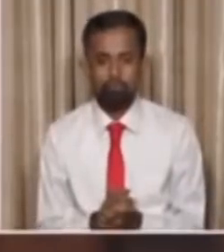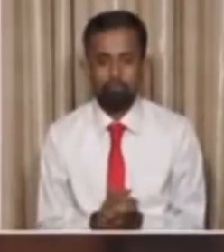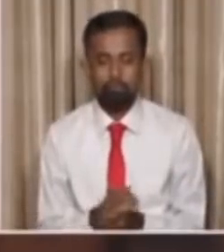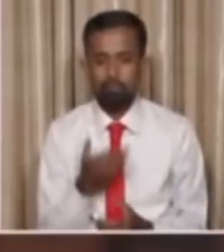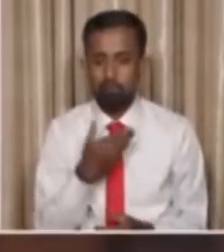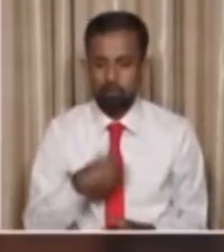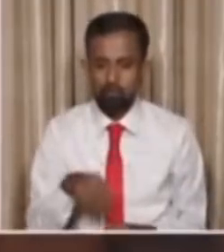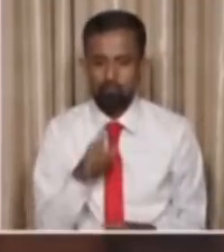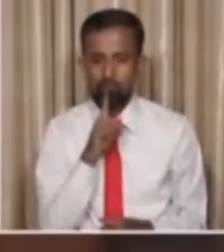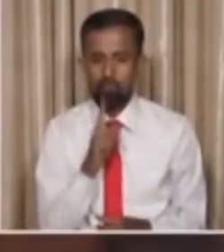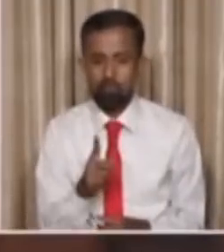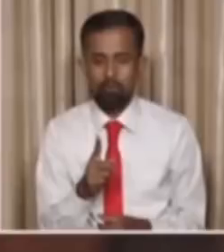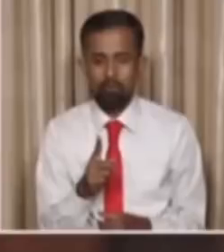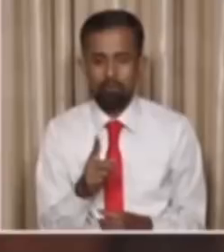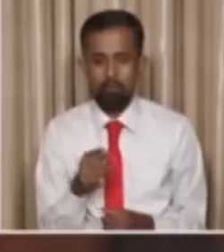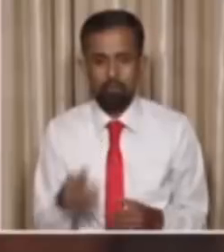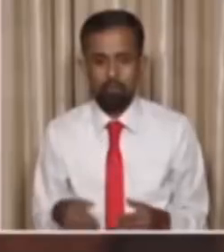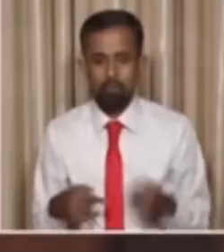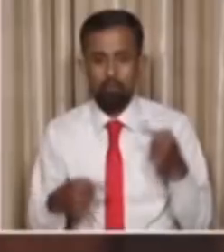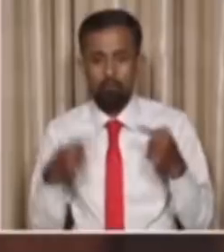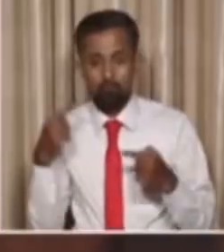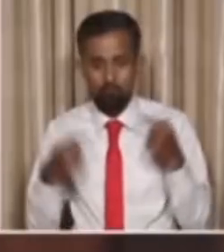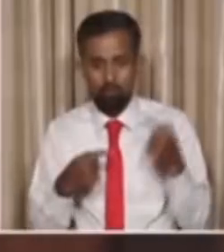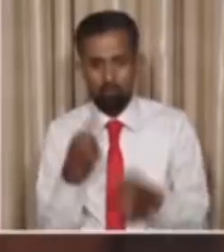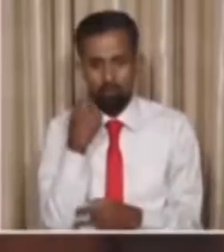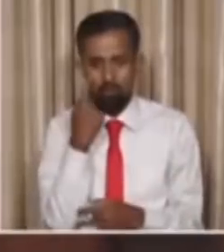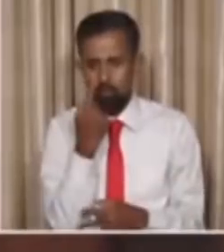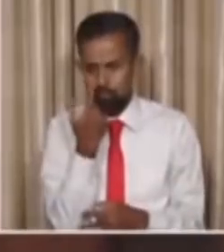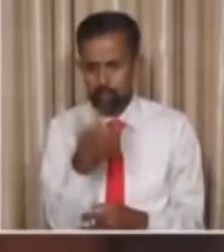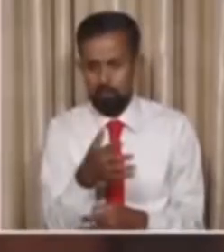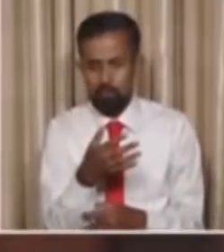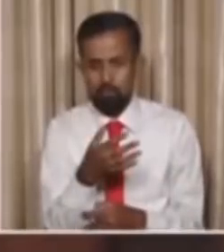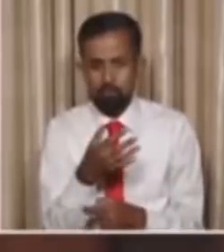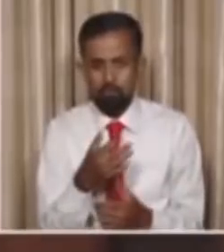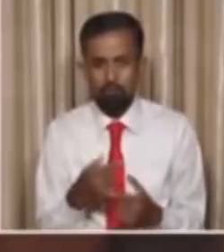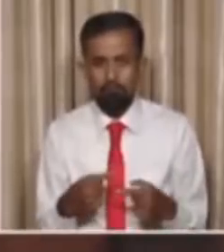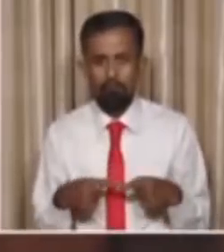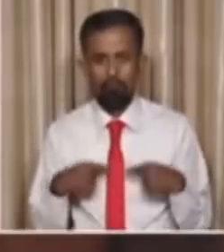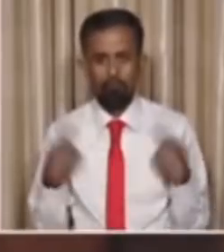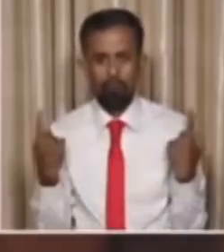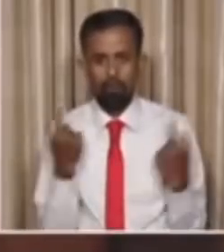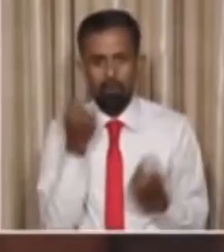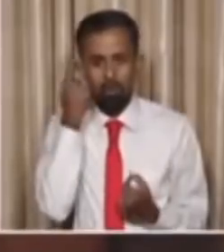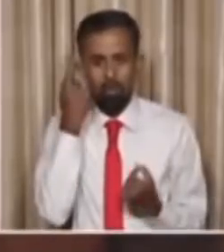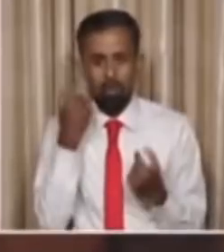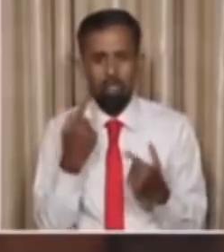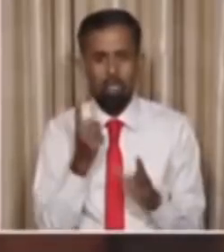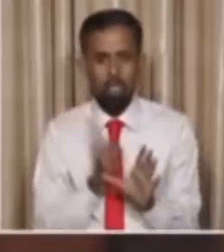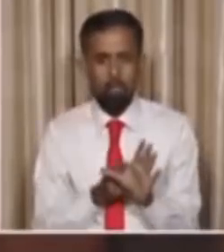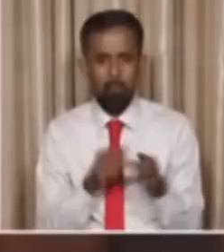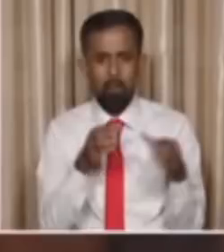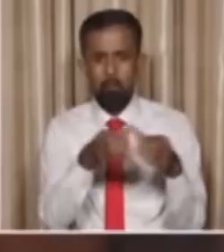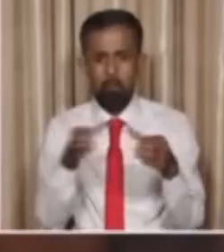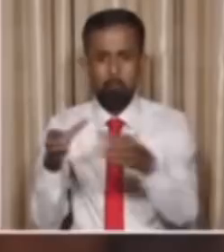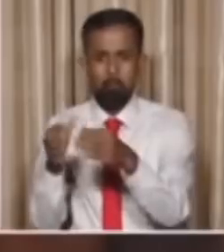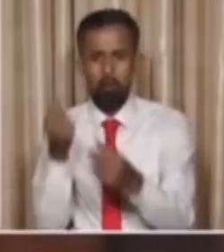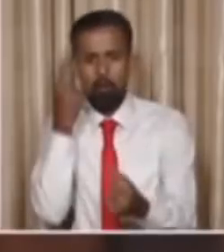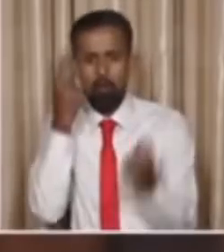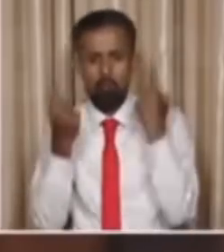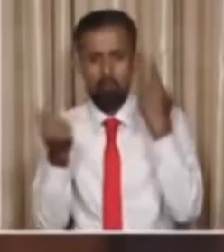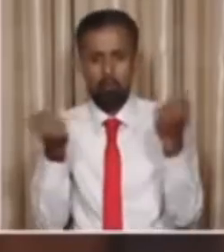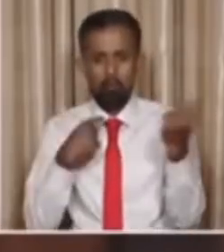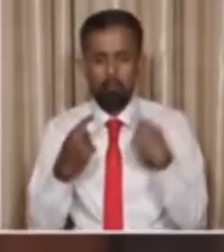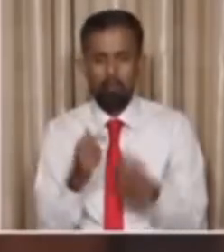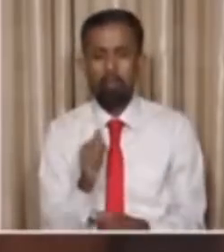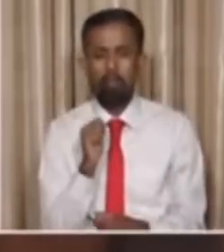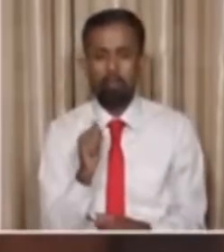ක්‍රිකට් කියන එක ගැන මං අද මේ විවාදයේදීම මට දැක ගන්න පුළුවන්. ඉතාමත්ම වෙනස් වෙච්ච මත හැම පැක්ෂෙම හැම පැත්තෙම තියෙනවා. ඇයි මේකට